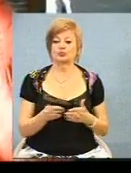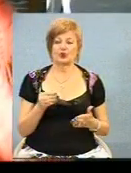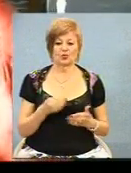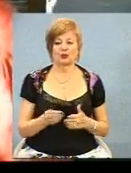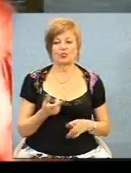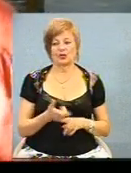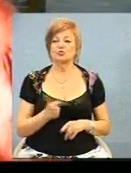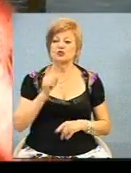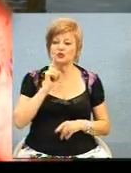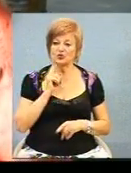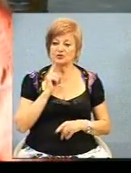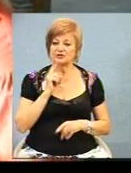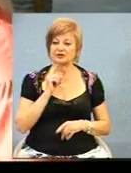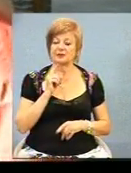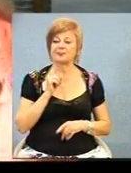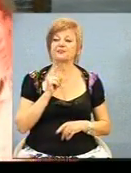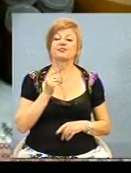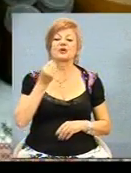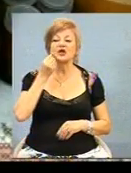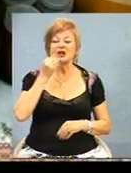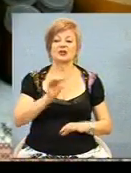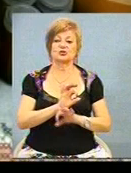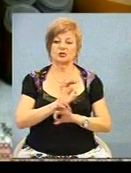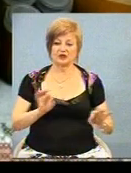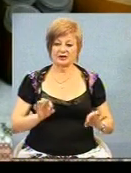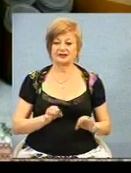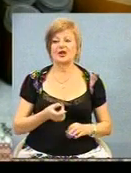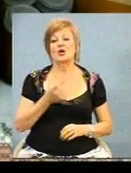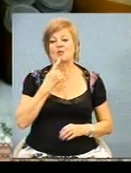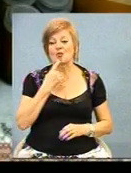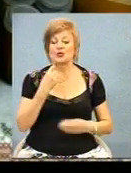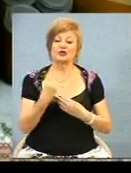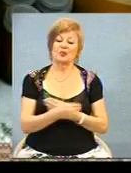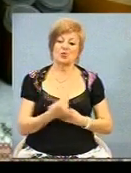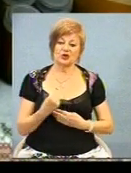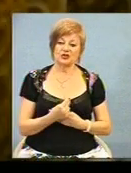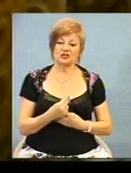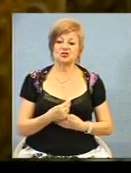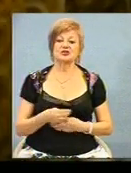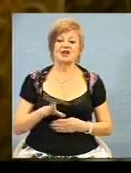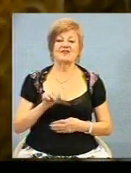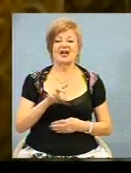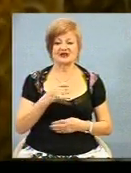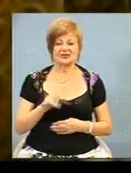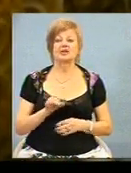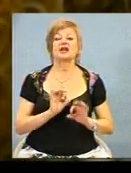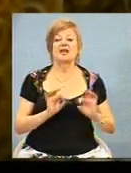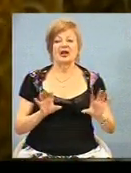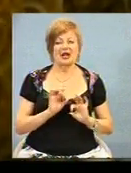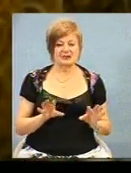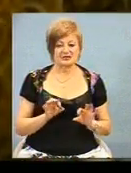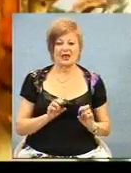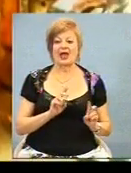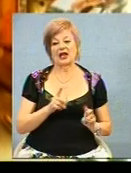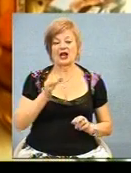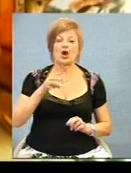добре. Якість відмінна. І насолодитись, і підлікуватись пасічник Василь Гаврилов розповідає,